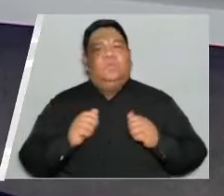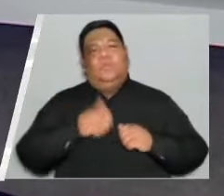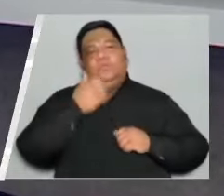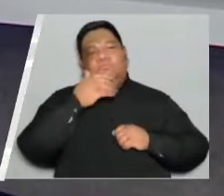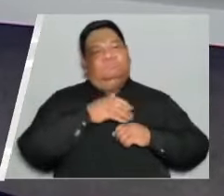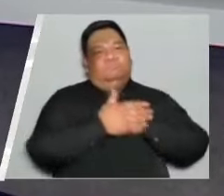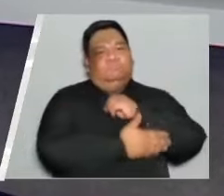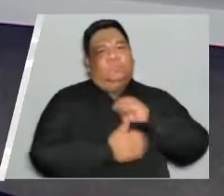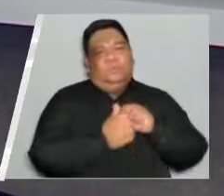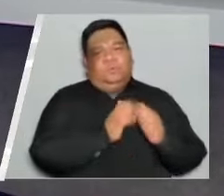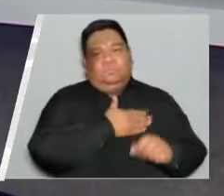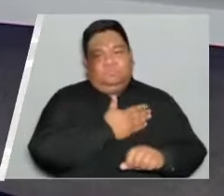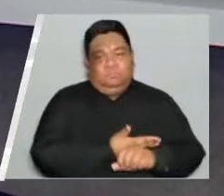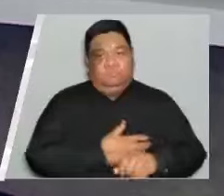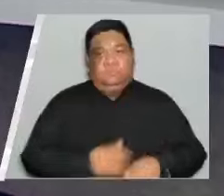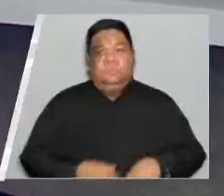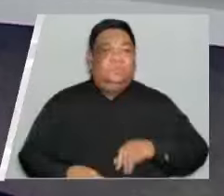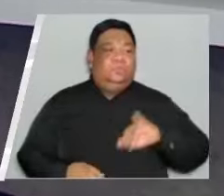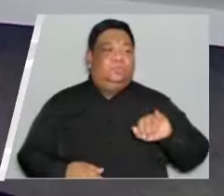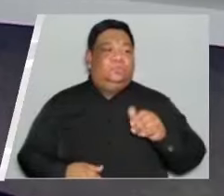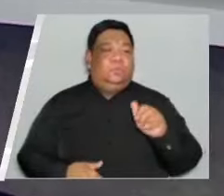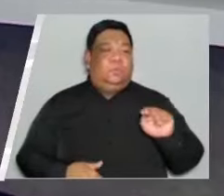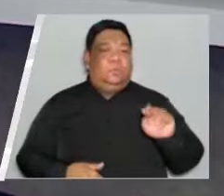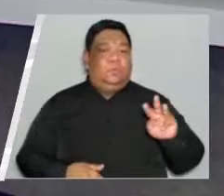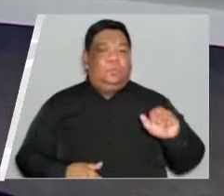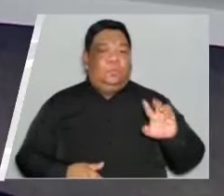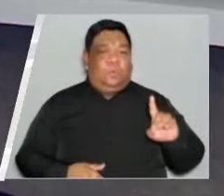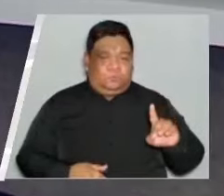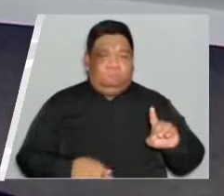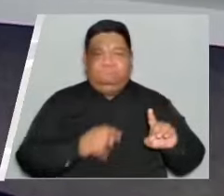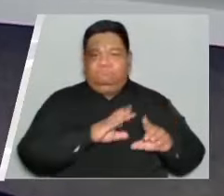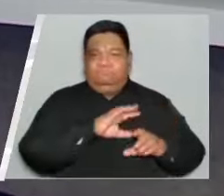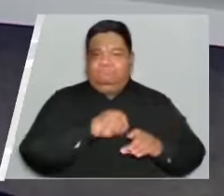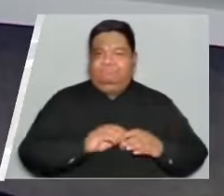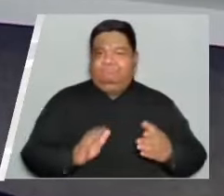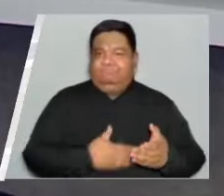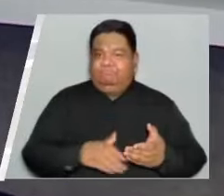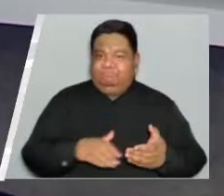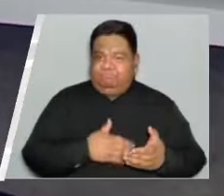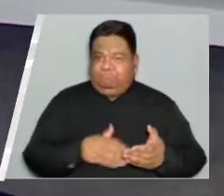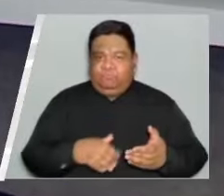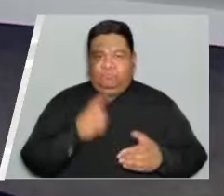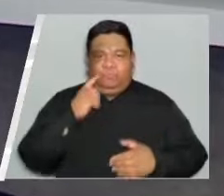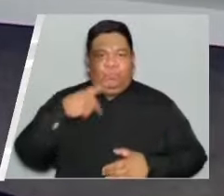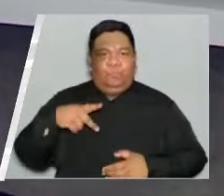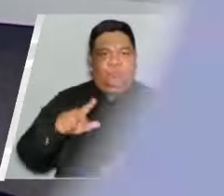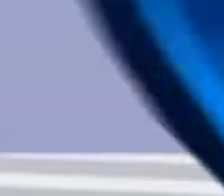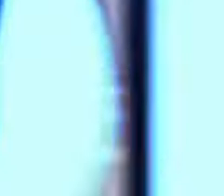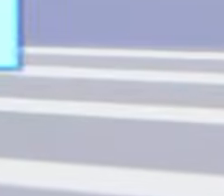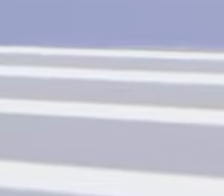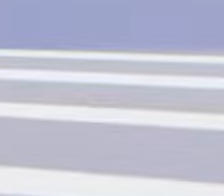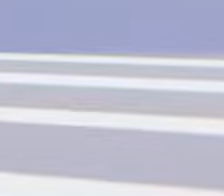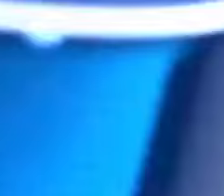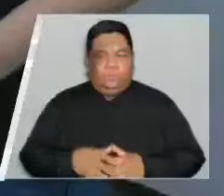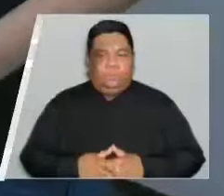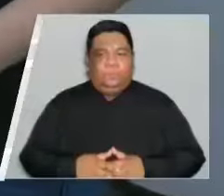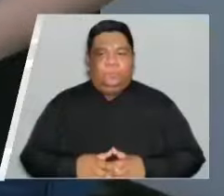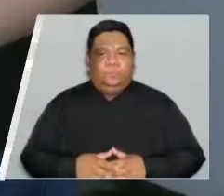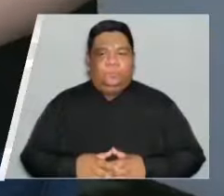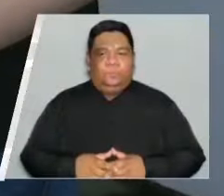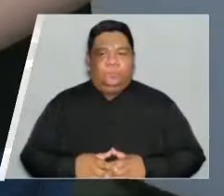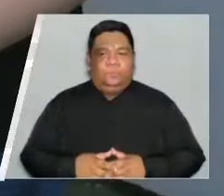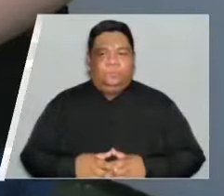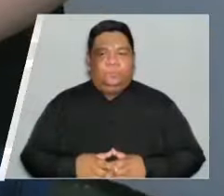na bahagi ng official soundtrack ng Pulang Araw. Narito ang showbiz saksi ni Nelson Canla.